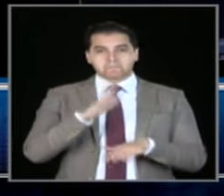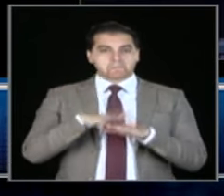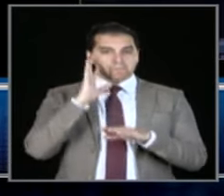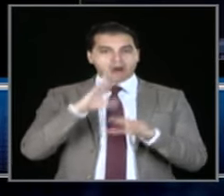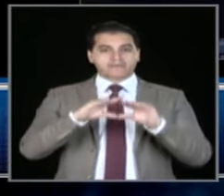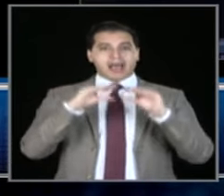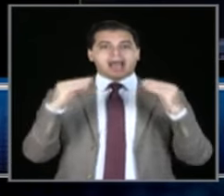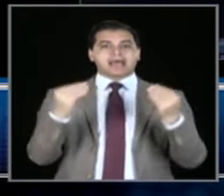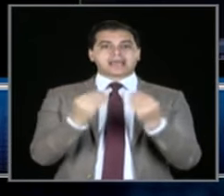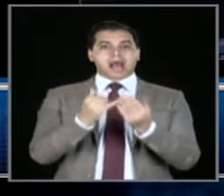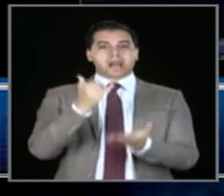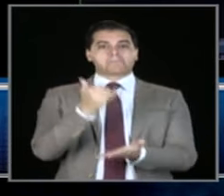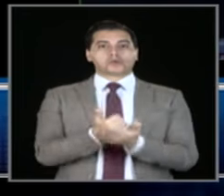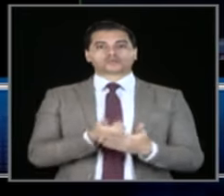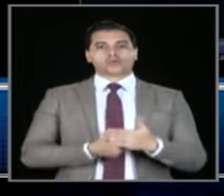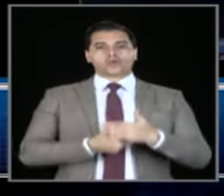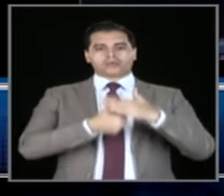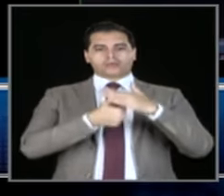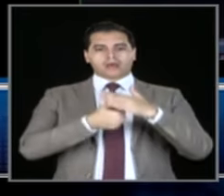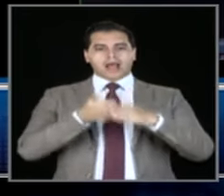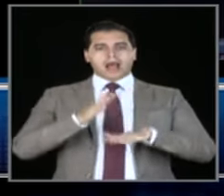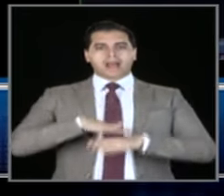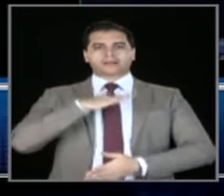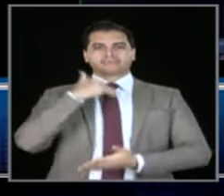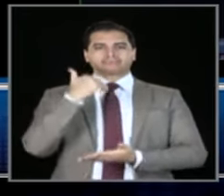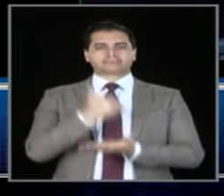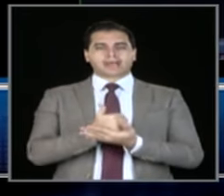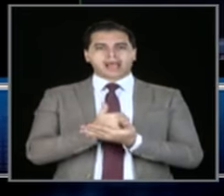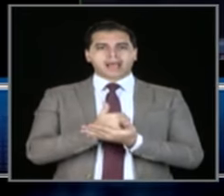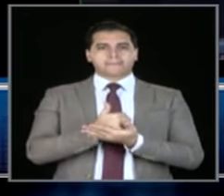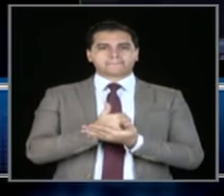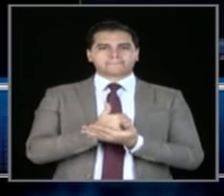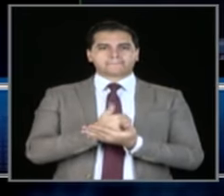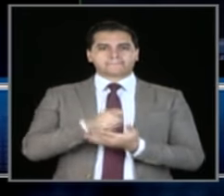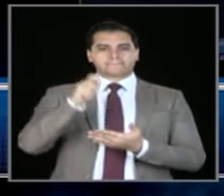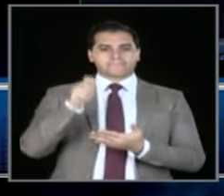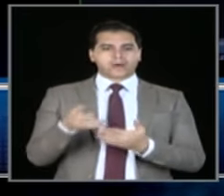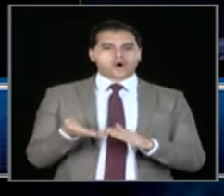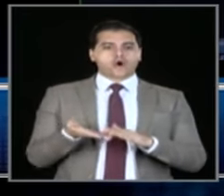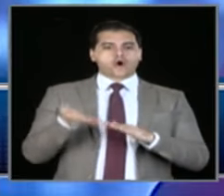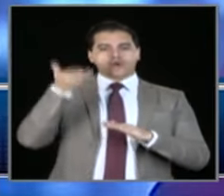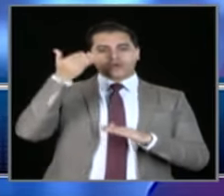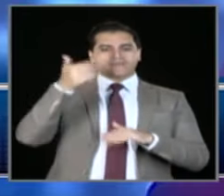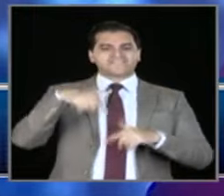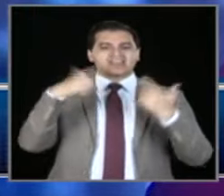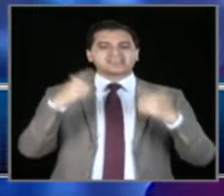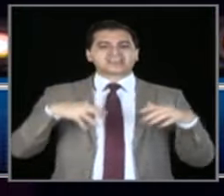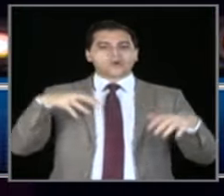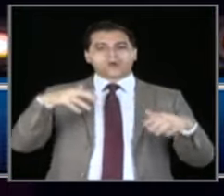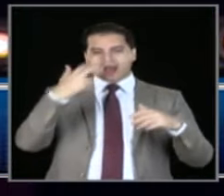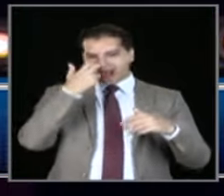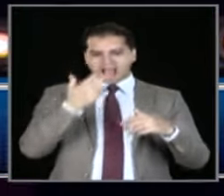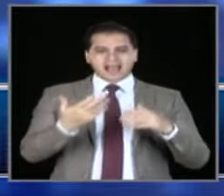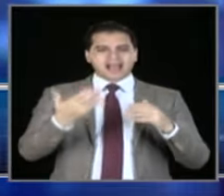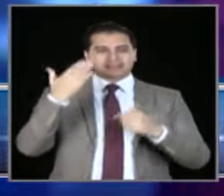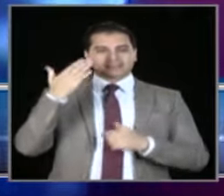القرن 16 الميلادي، فما هي؟ مجلس زامسكي. روسيا. روسيا